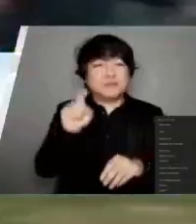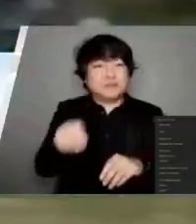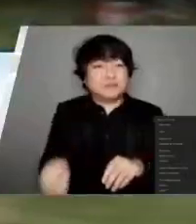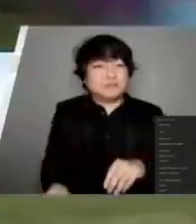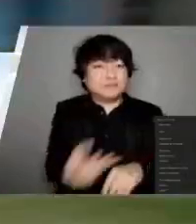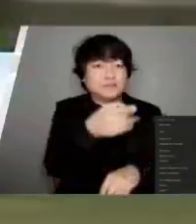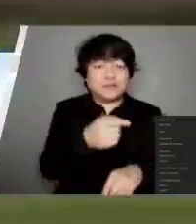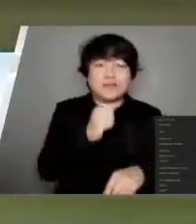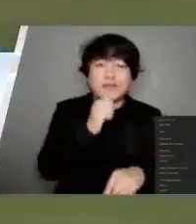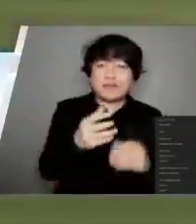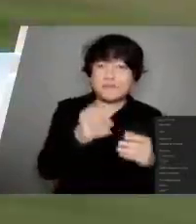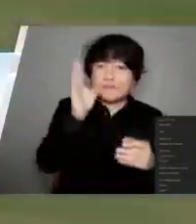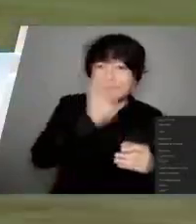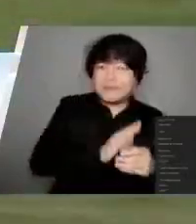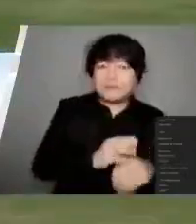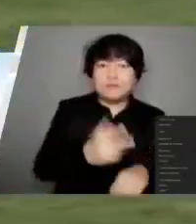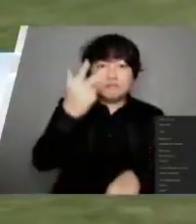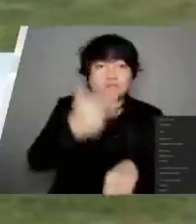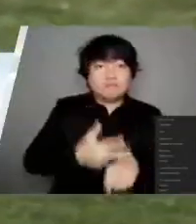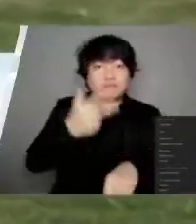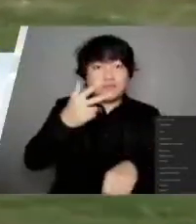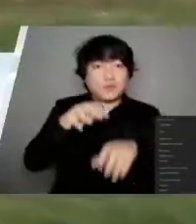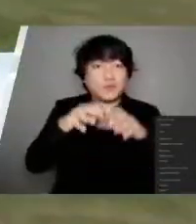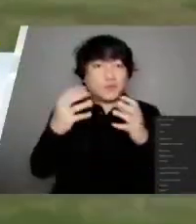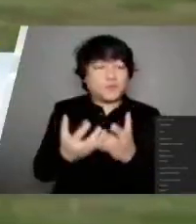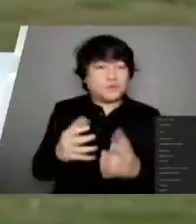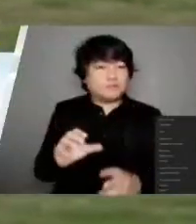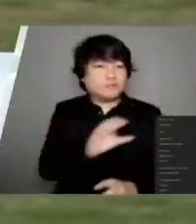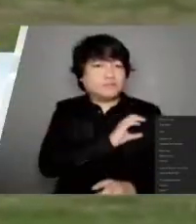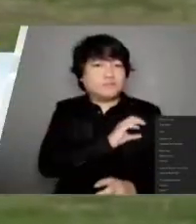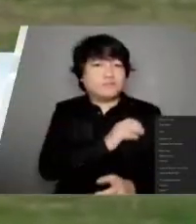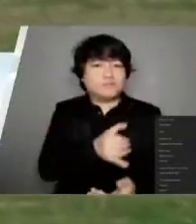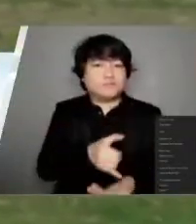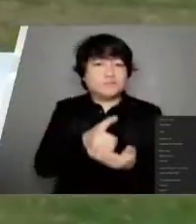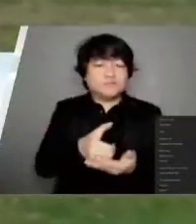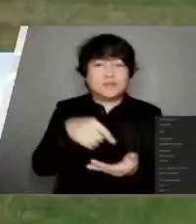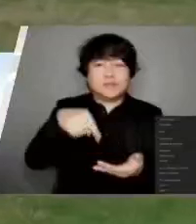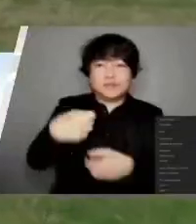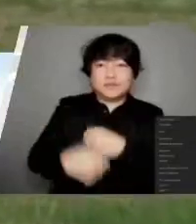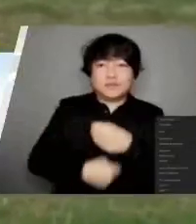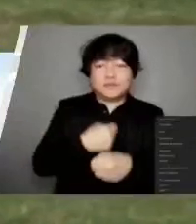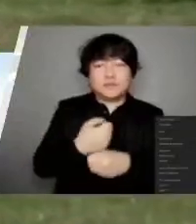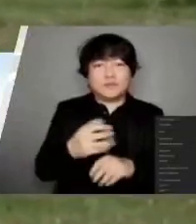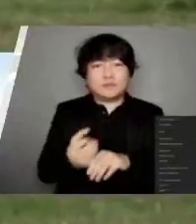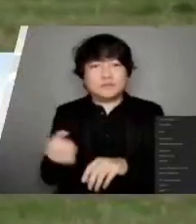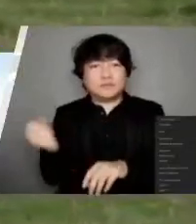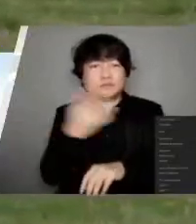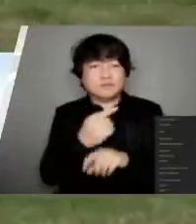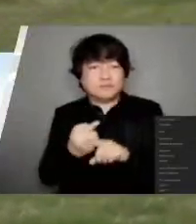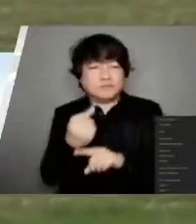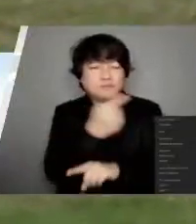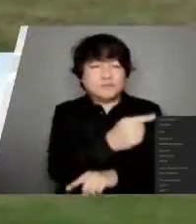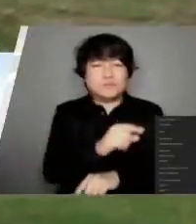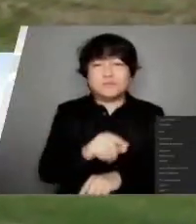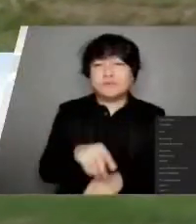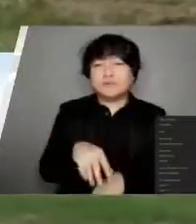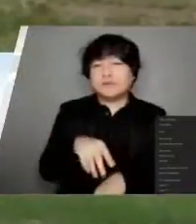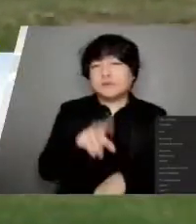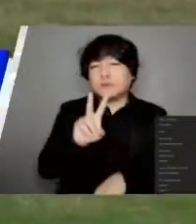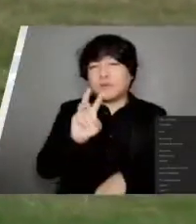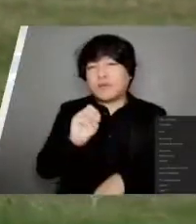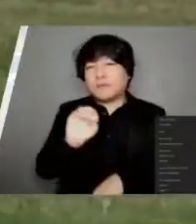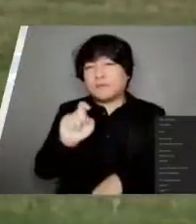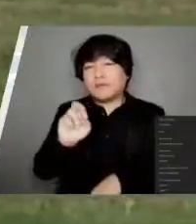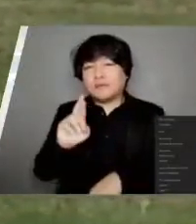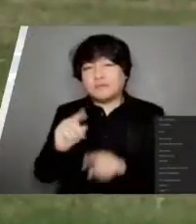3-time world champions ang nanalo ngayong taon. Umabot na mahigit 50 metro ang pagbato at pagsalo sa itlog nang hindi